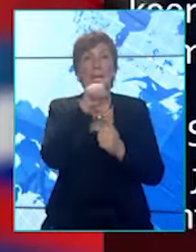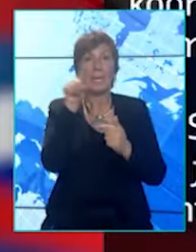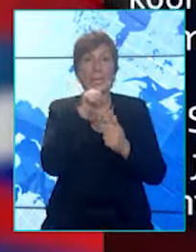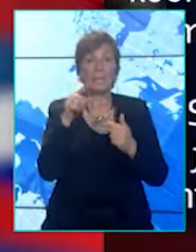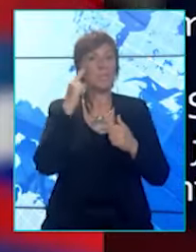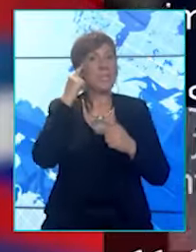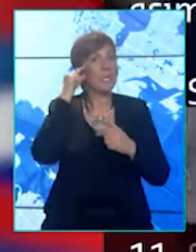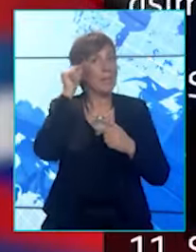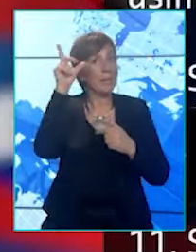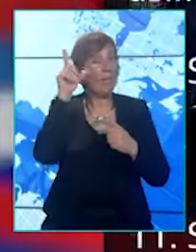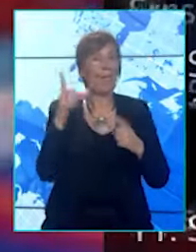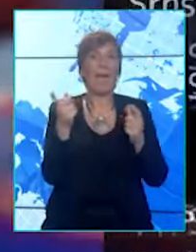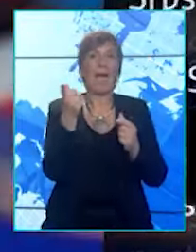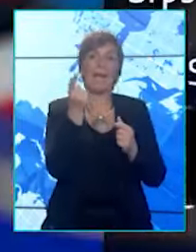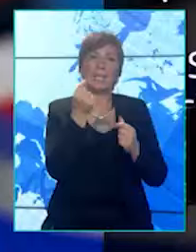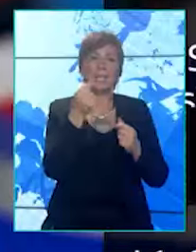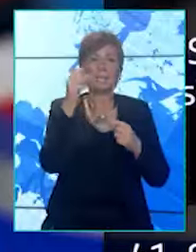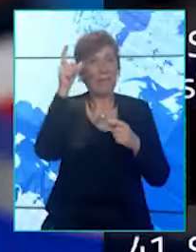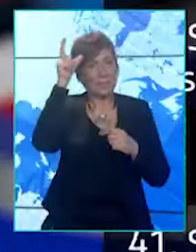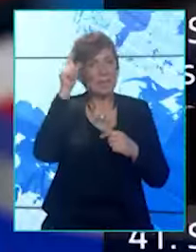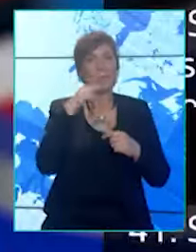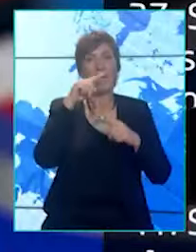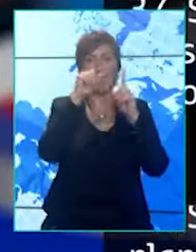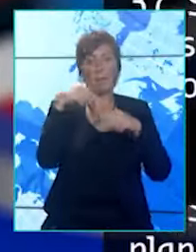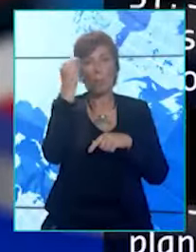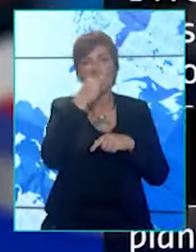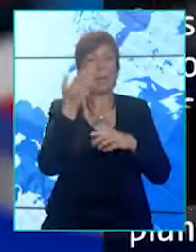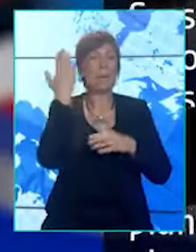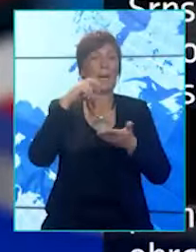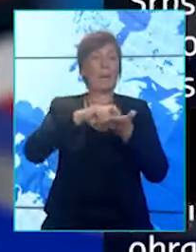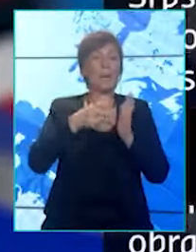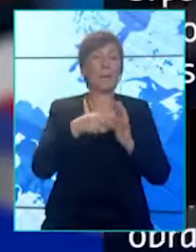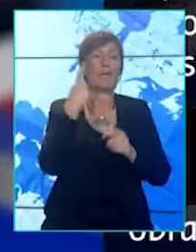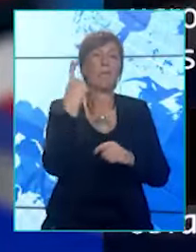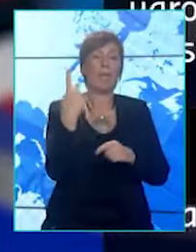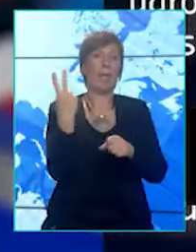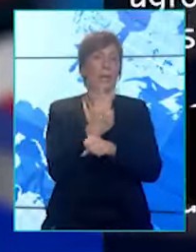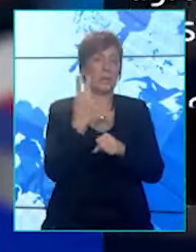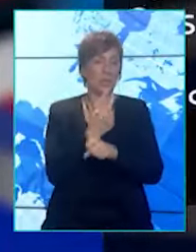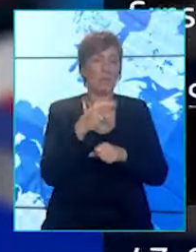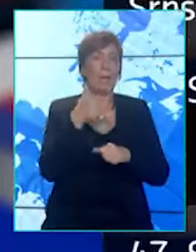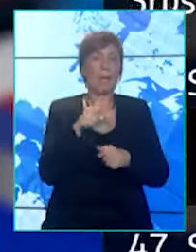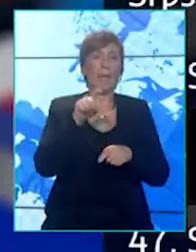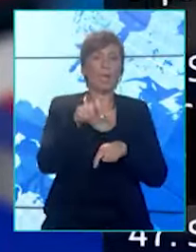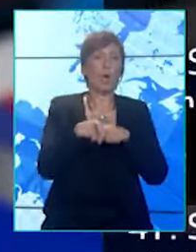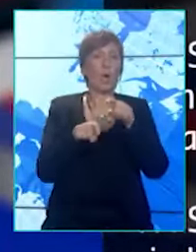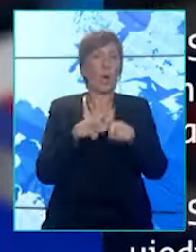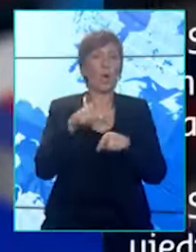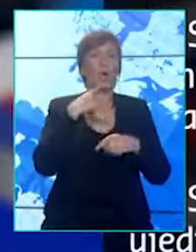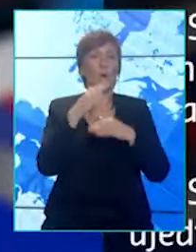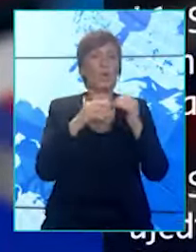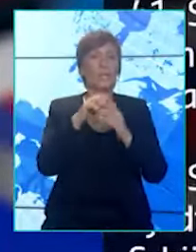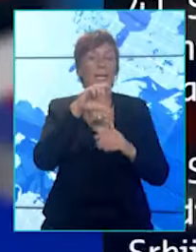se ideja jedinstva Srbije i RS-a nastale na ranijim planovima stvaranja jedne države. Korak po korak, kroz